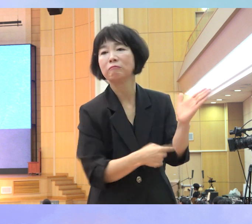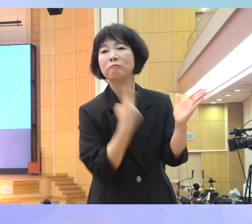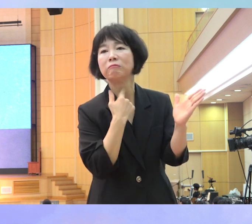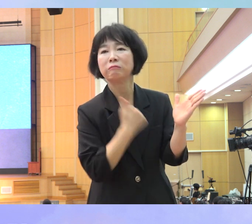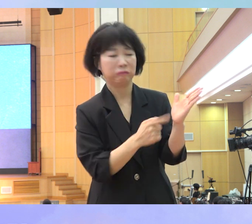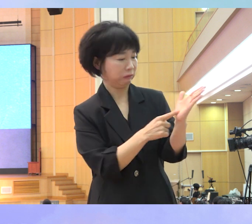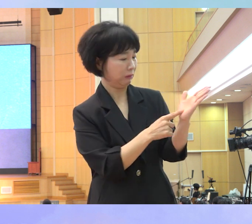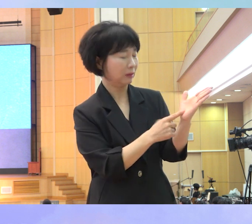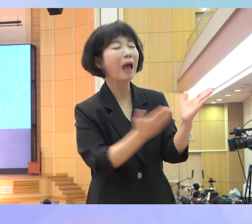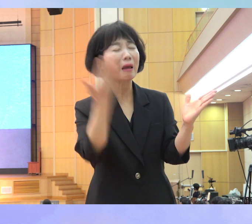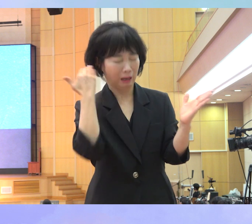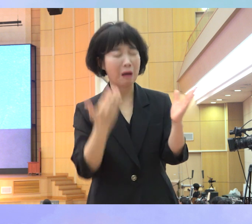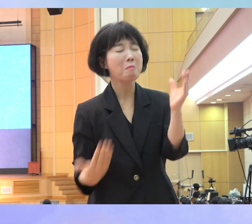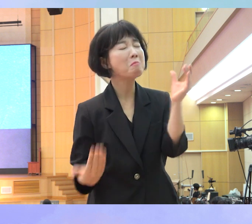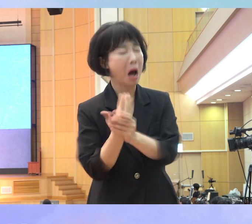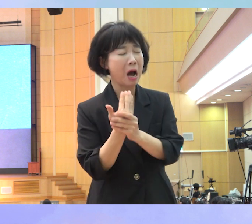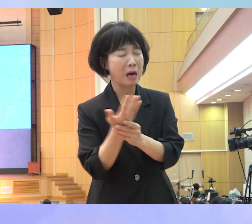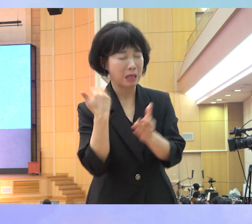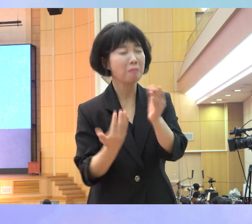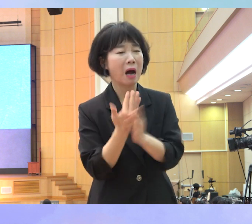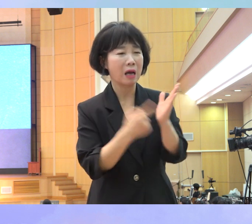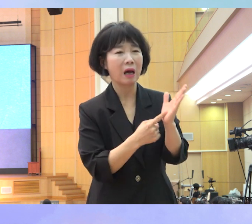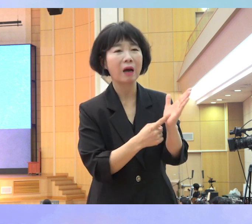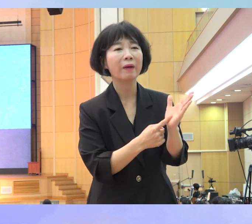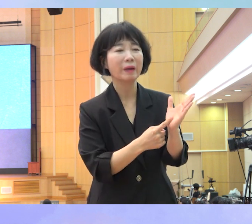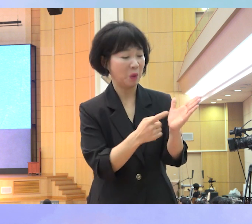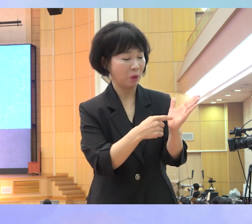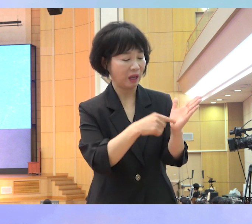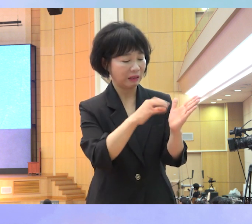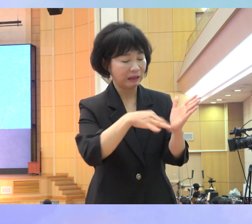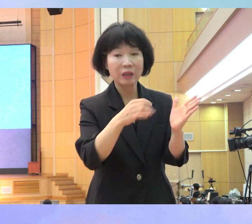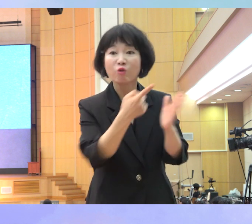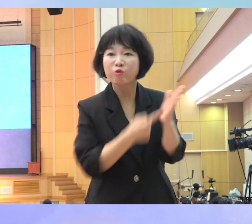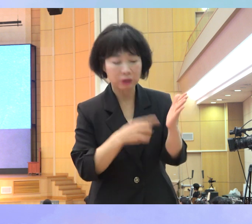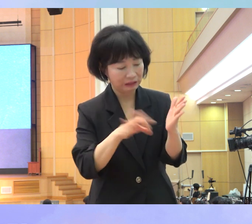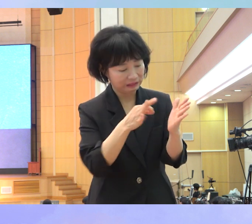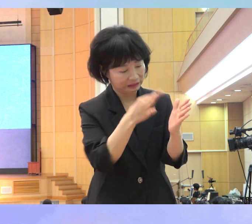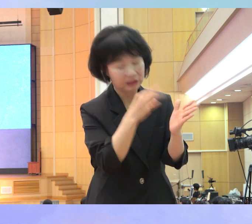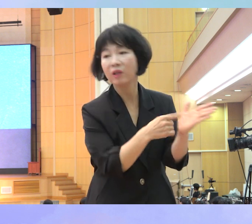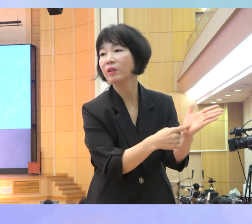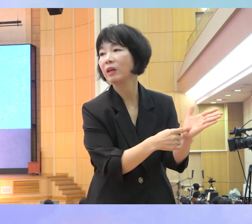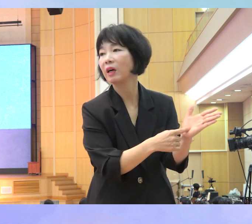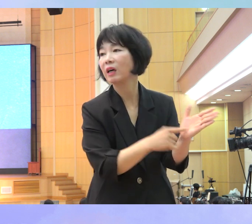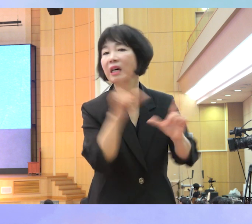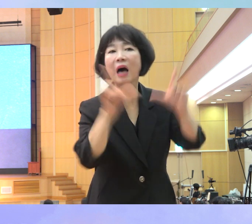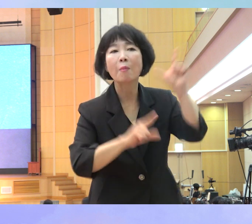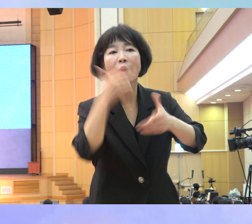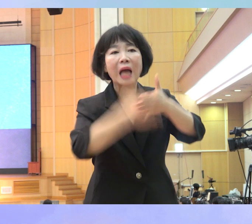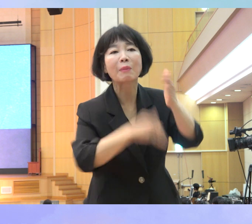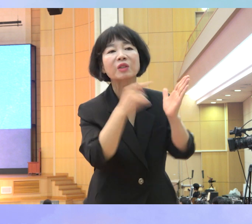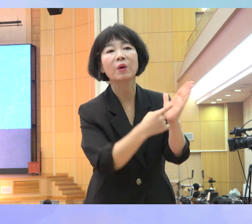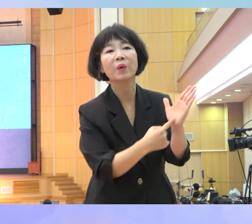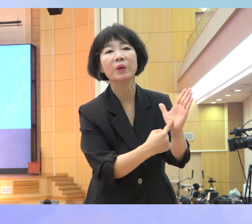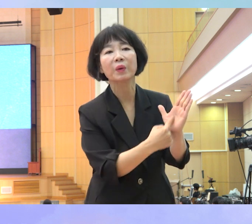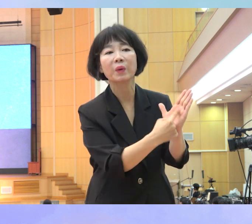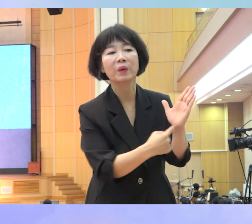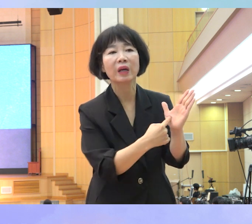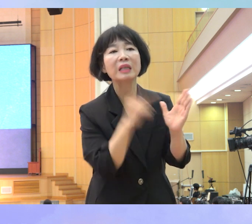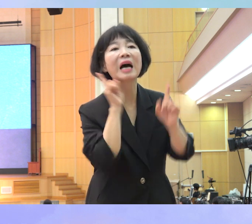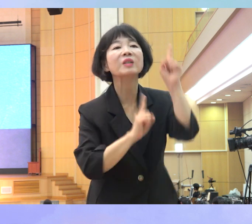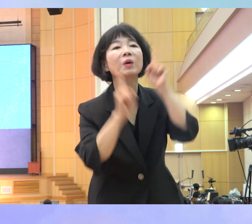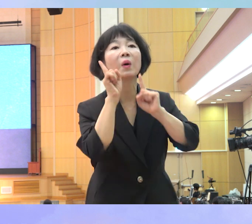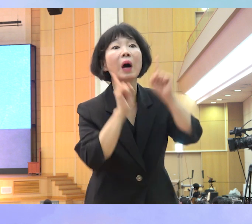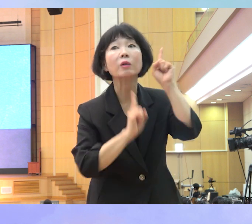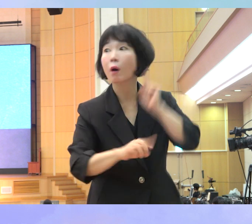왜요, 목사님? 나중에 말씀드릴게요. 길어지니까 나중에 말씀드릴게요. 이